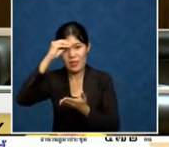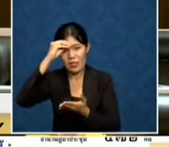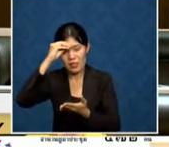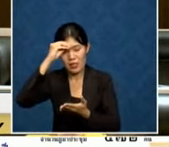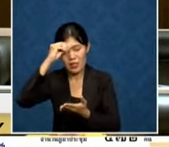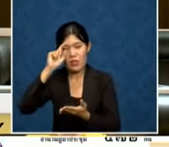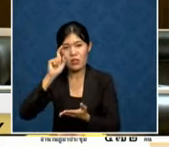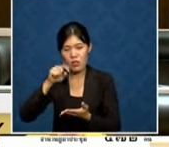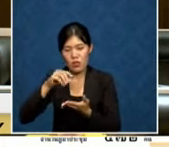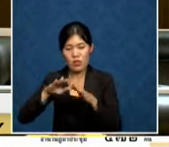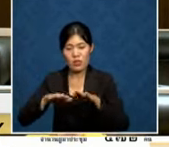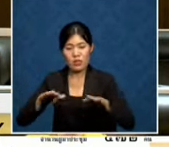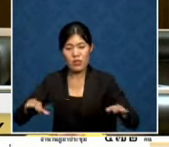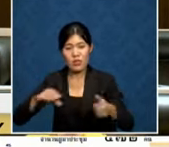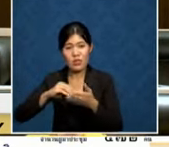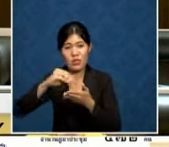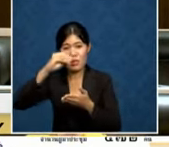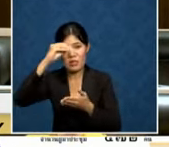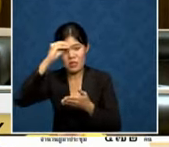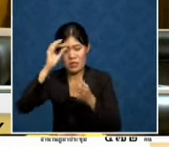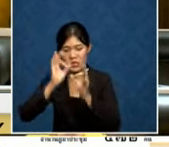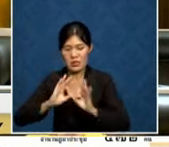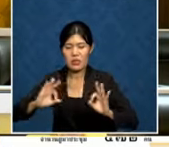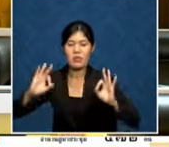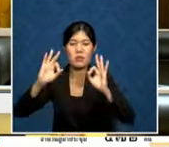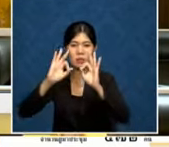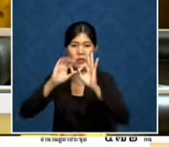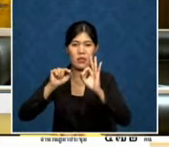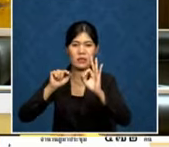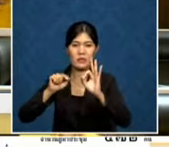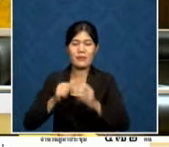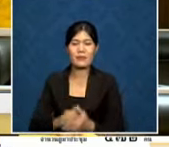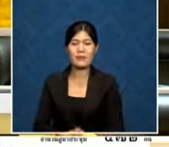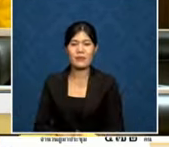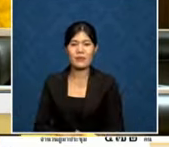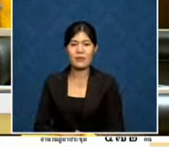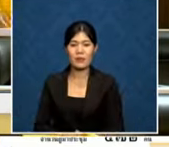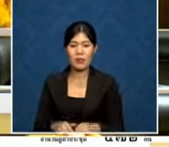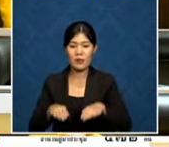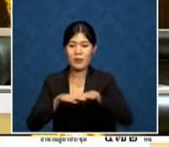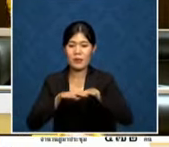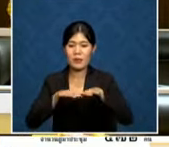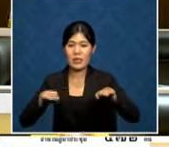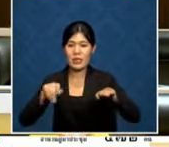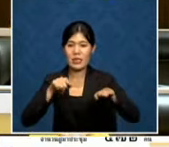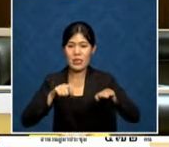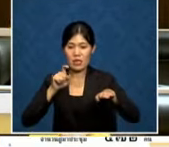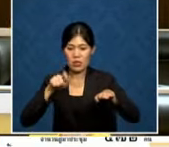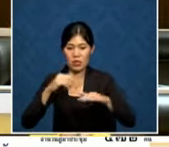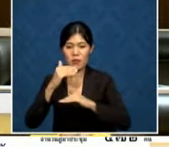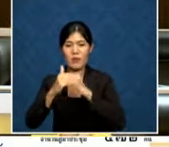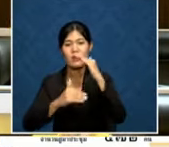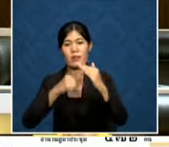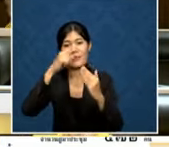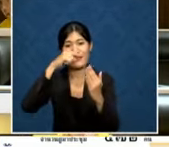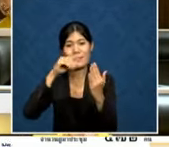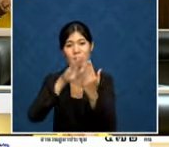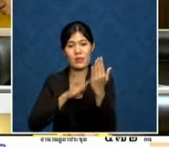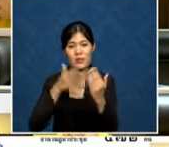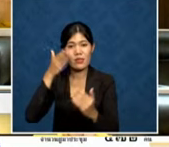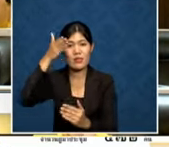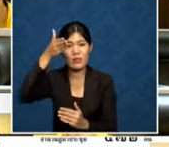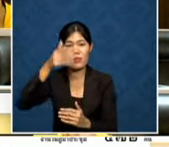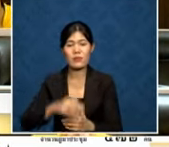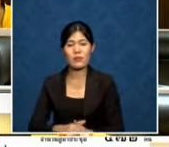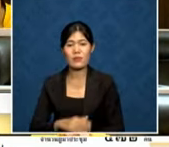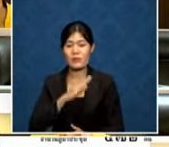ศึกษาของเด็กๆซึ่งถือว่าเป็นหัวใจหลักและเป็นพื้นฐานเบื้องต้นของการพัฒนาประเทศค่ะซึ่งถ้า